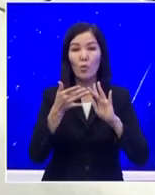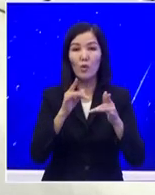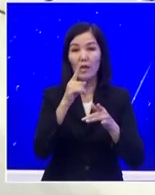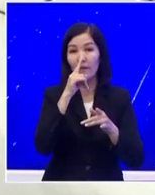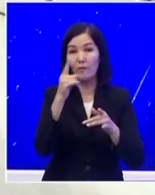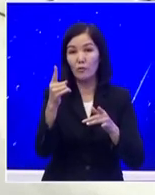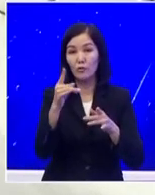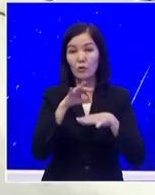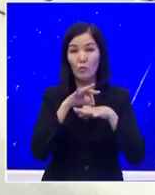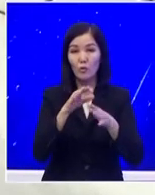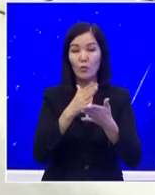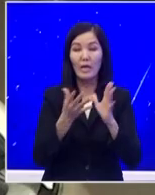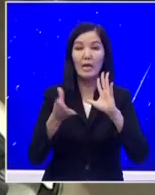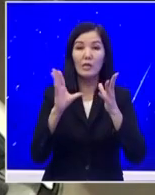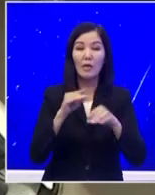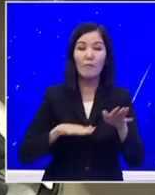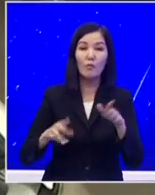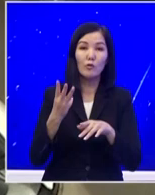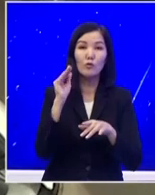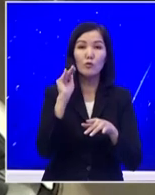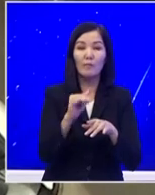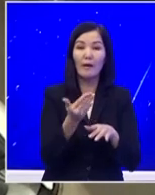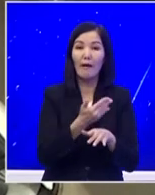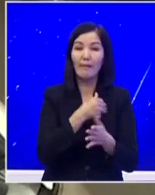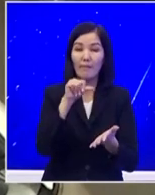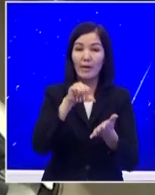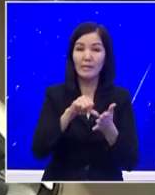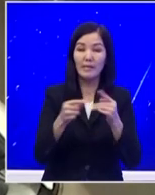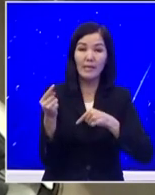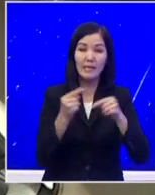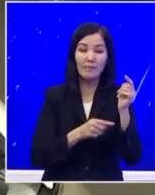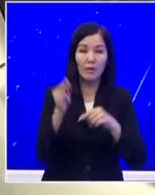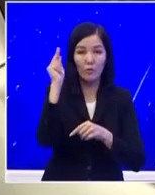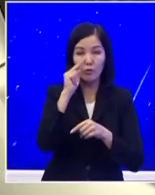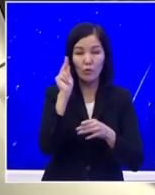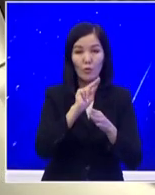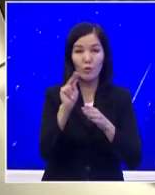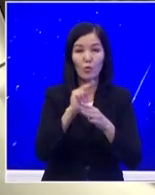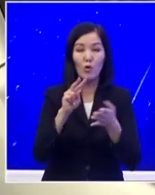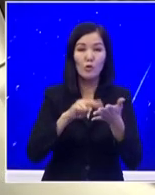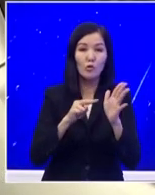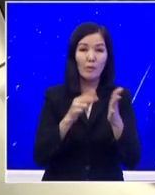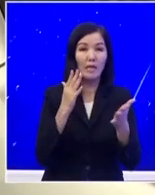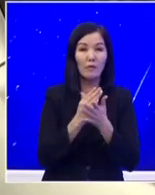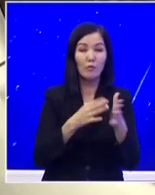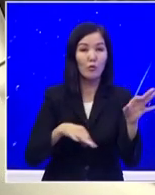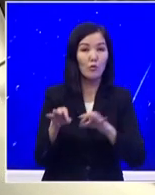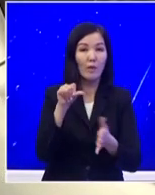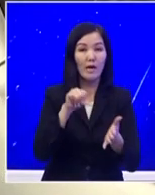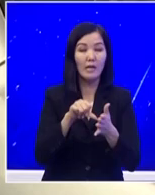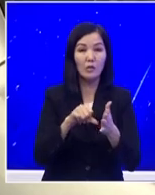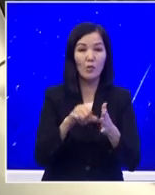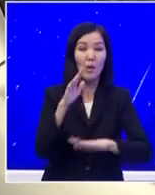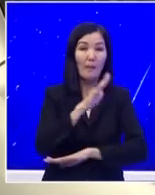форматта өткізілуде. Жалпы өңірде 3000-ға жуық адамға кәсіпкерліктің қыр-сырын үйрету жоспарланып отыр. Жобаға қатысу